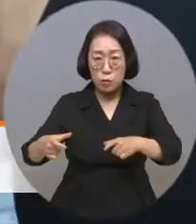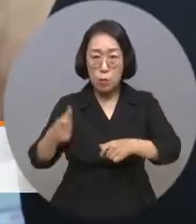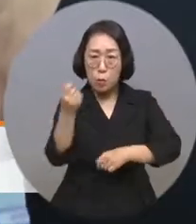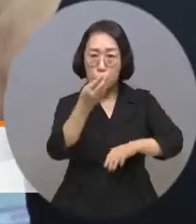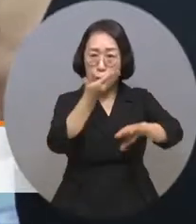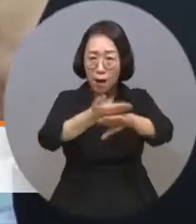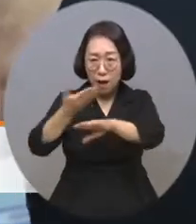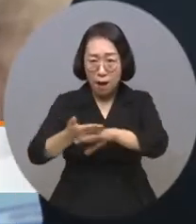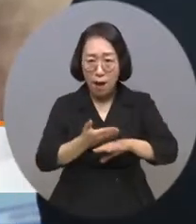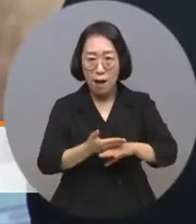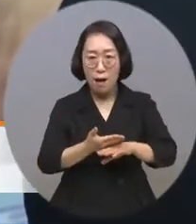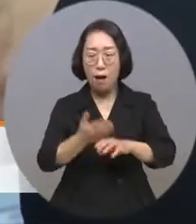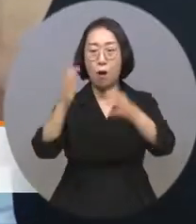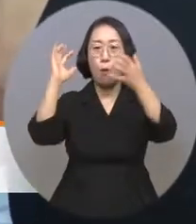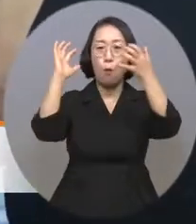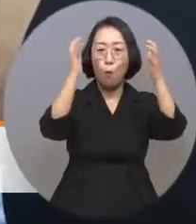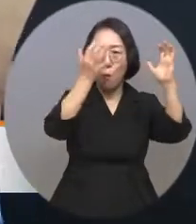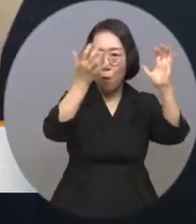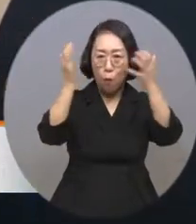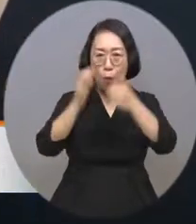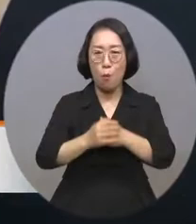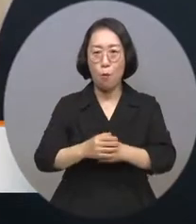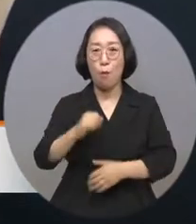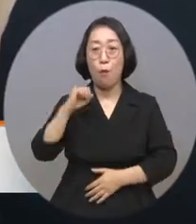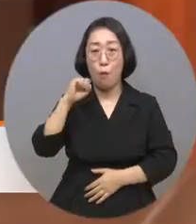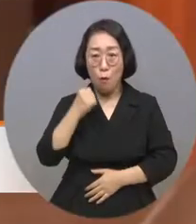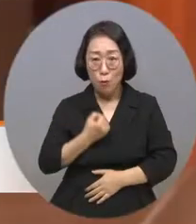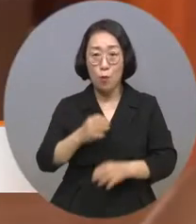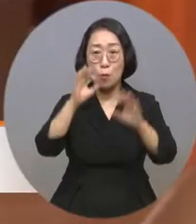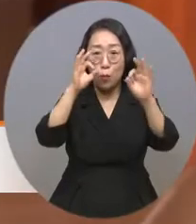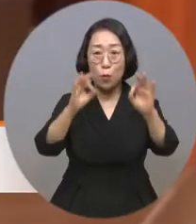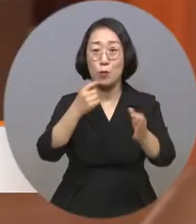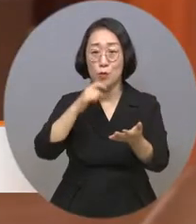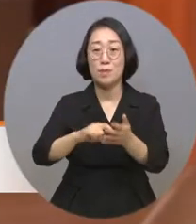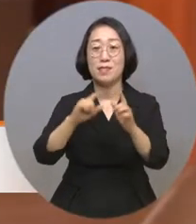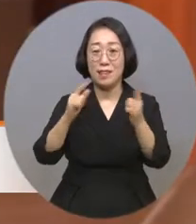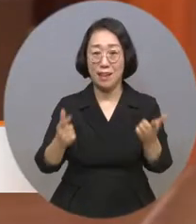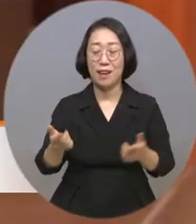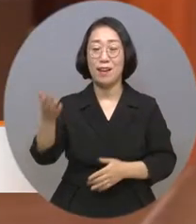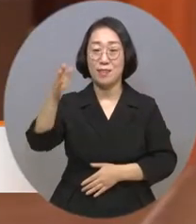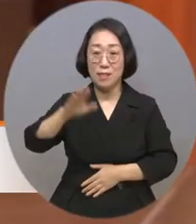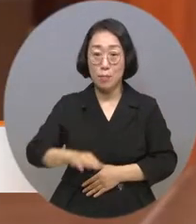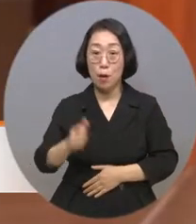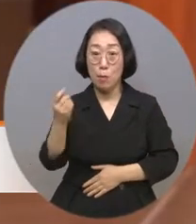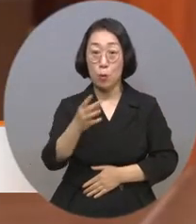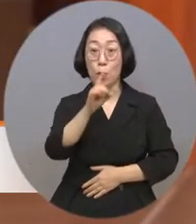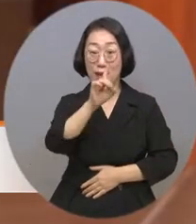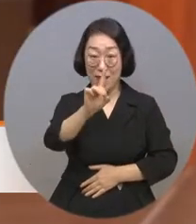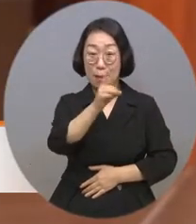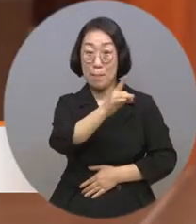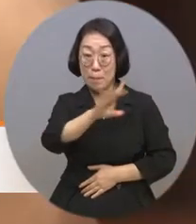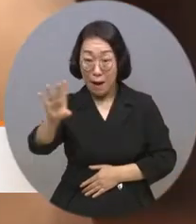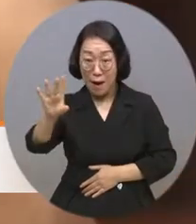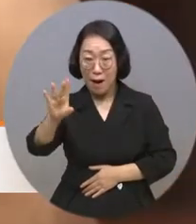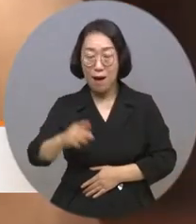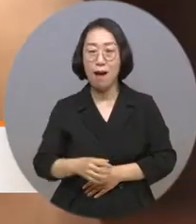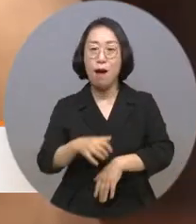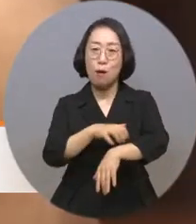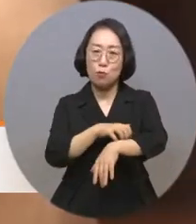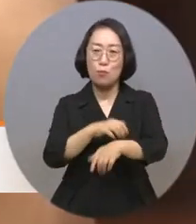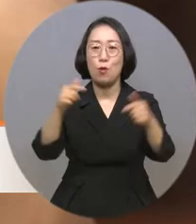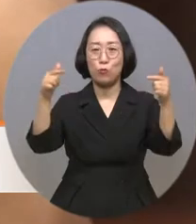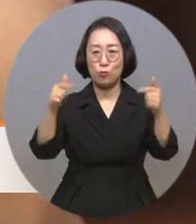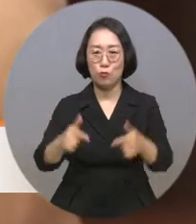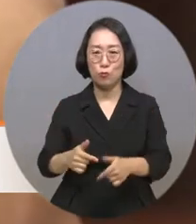채널 번호가 배정돼 시청자들의 방송 접근 의 어려움이 있어 왔으나 번호가 단 유화 됨에 따라 불편이 해소될 수